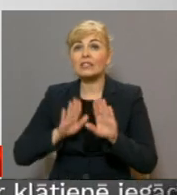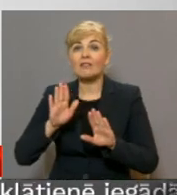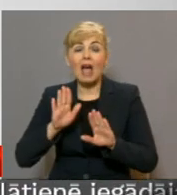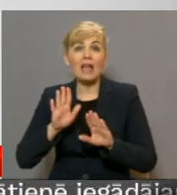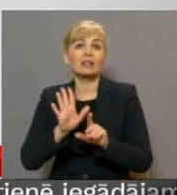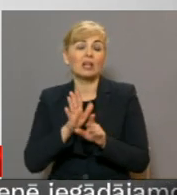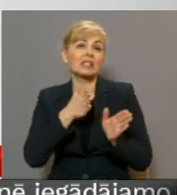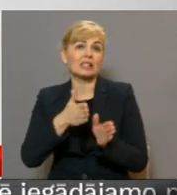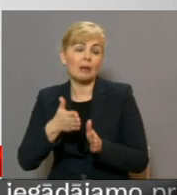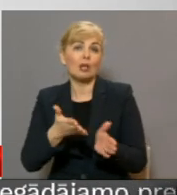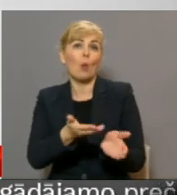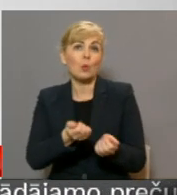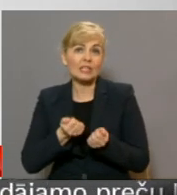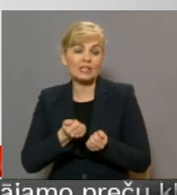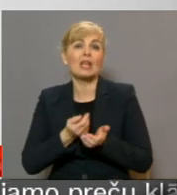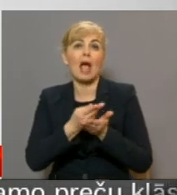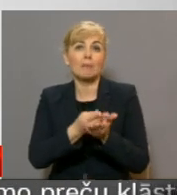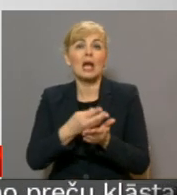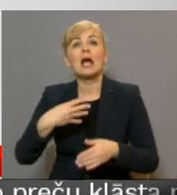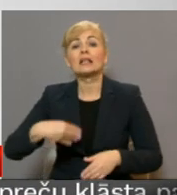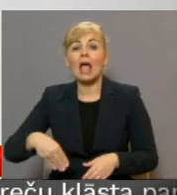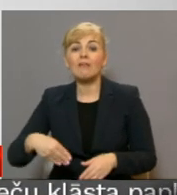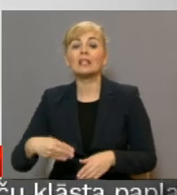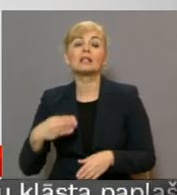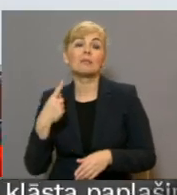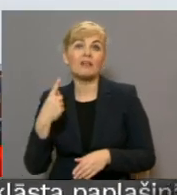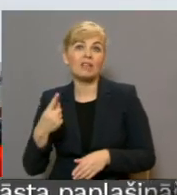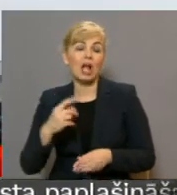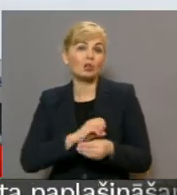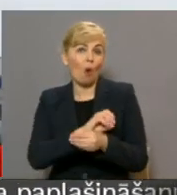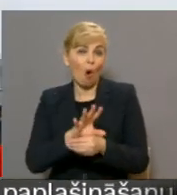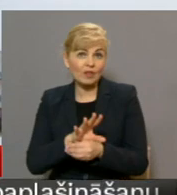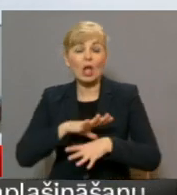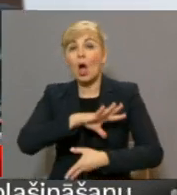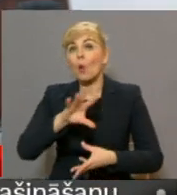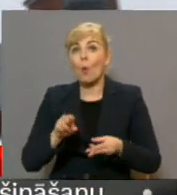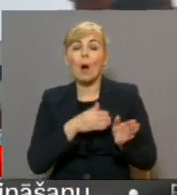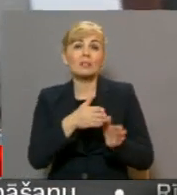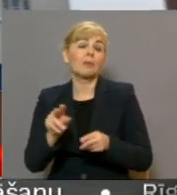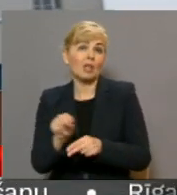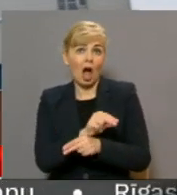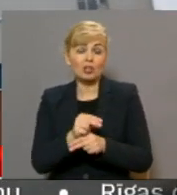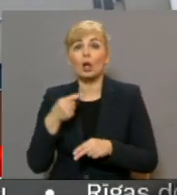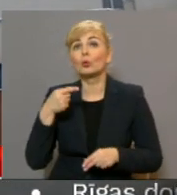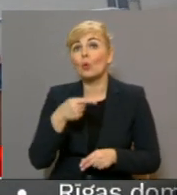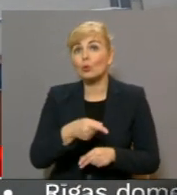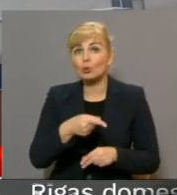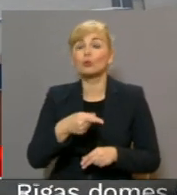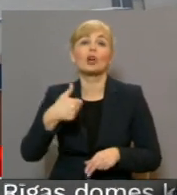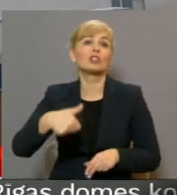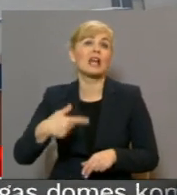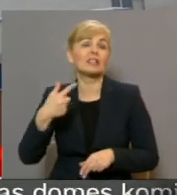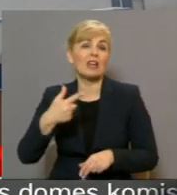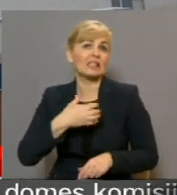diennaktī slimnīcās uzņemts 61 COVID-19 slimnieks. Kopumā slimnīcās šobrīd ārstējas